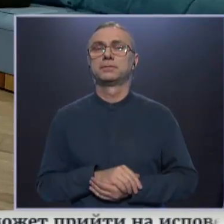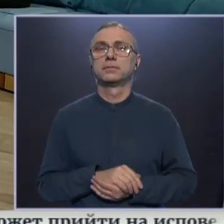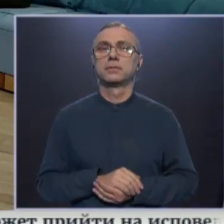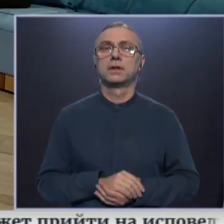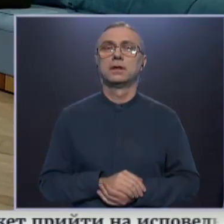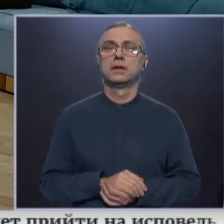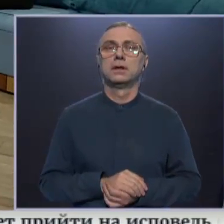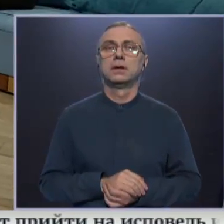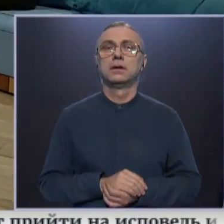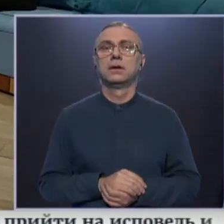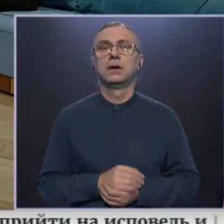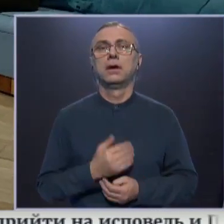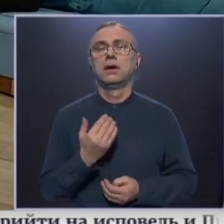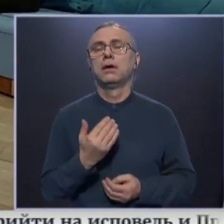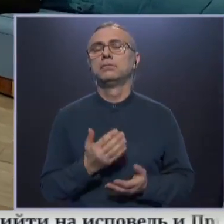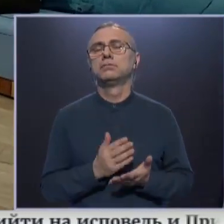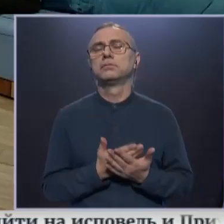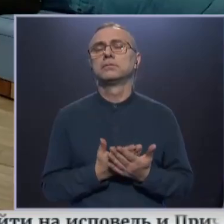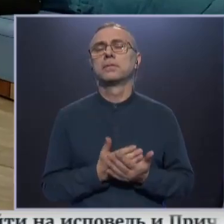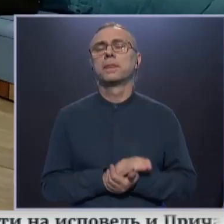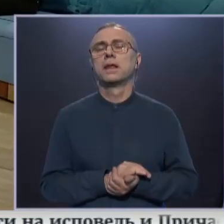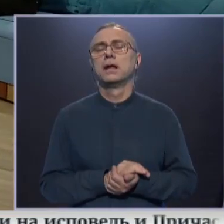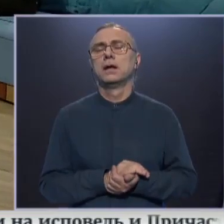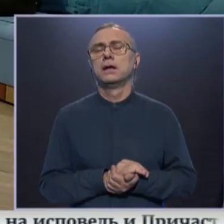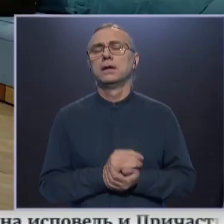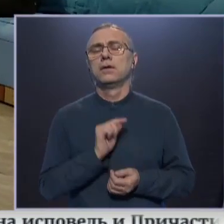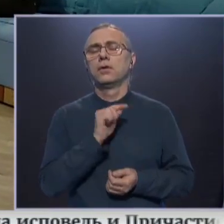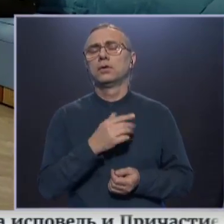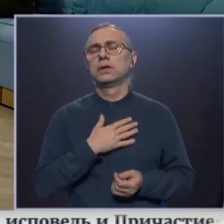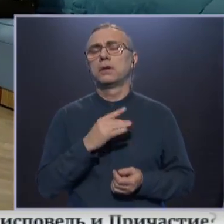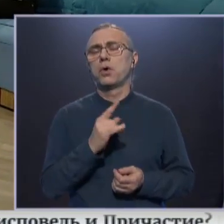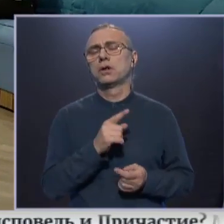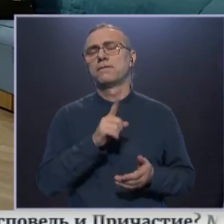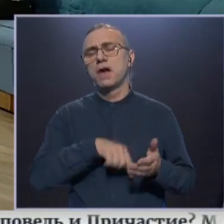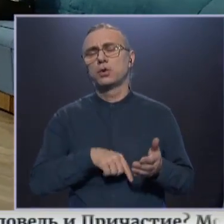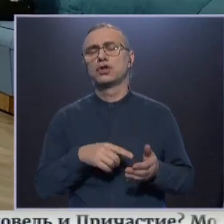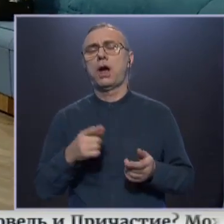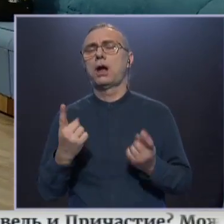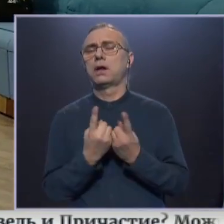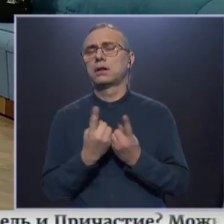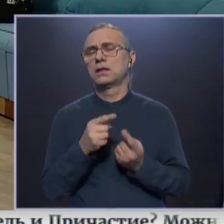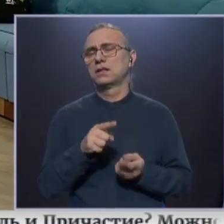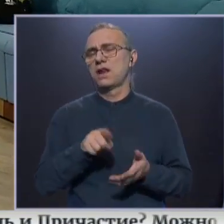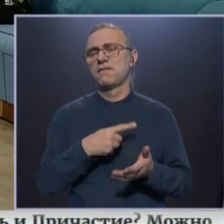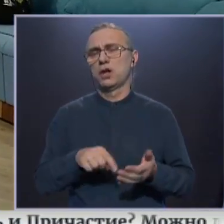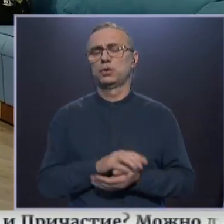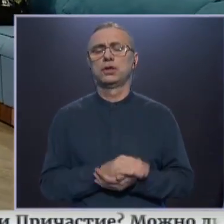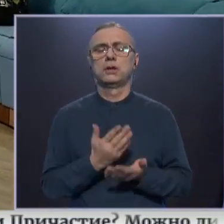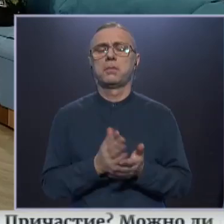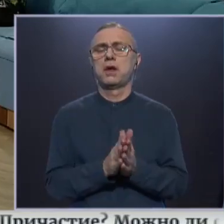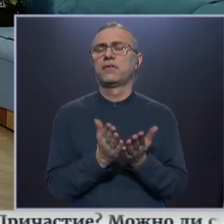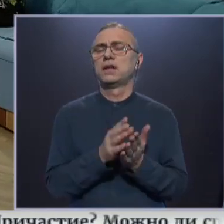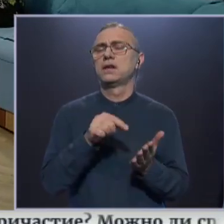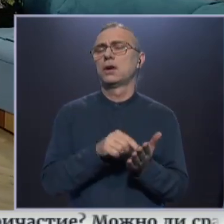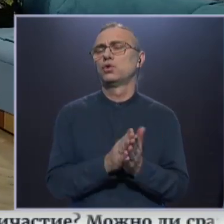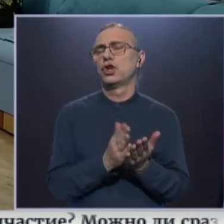его одноклассники нет? А в учебниках написано про Сергия Радонежского, и одноклассники его обзывают и смеются над Богом. Что делать и как быть? Вот